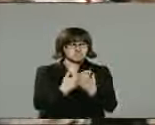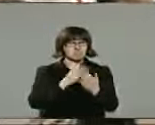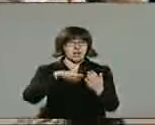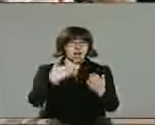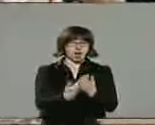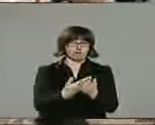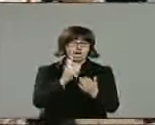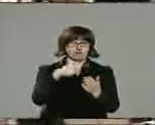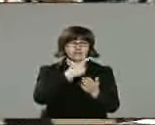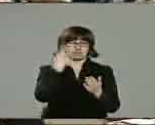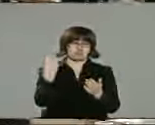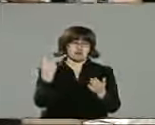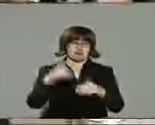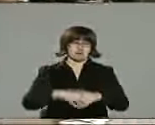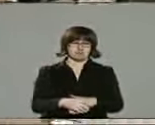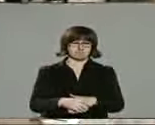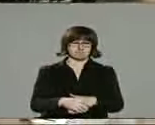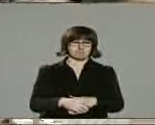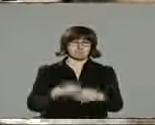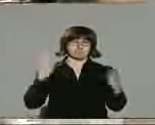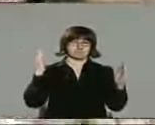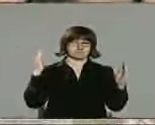Aufgabe in den nächsten Jahren, liebe Genossinnen und Genossen.